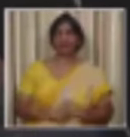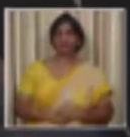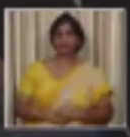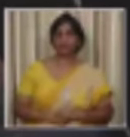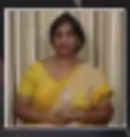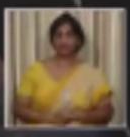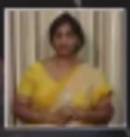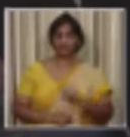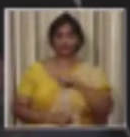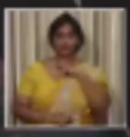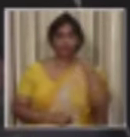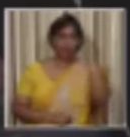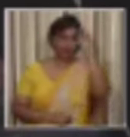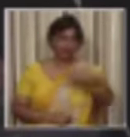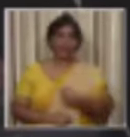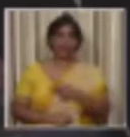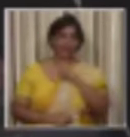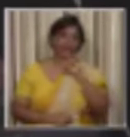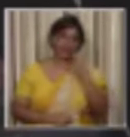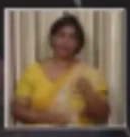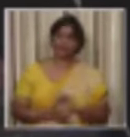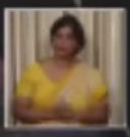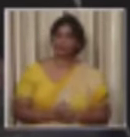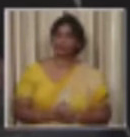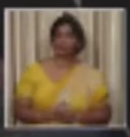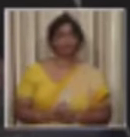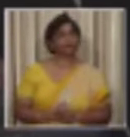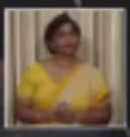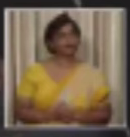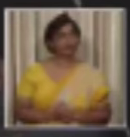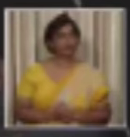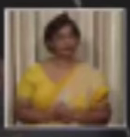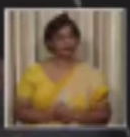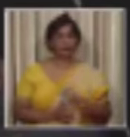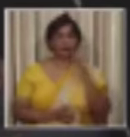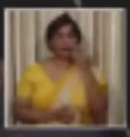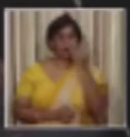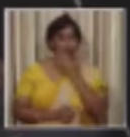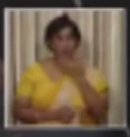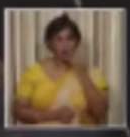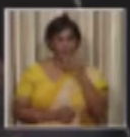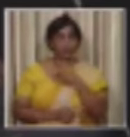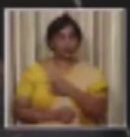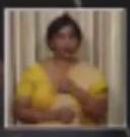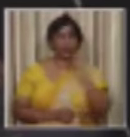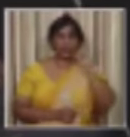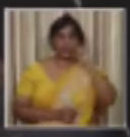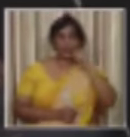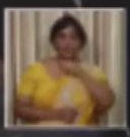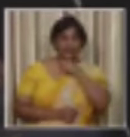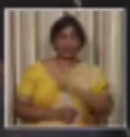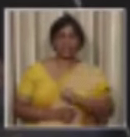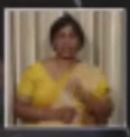එතුමාට රතුවලු පැටියා කියලාත් කියනවනේ. ඉතින් මේ ඌරුනාම්බට සීයා උපදෙසක් දුන්නා.